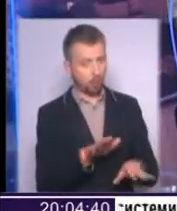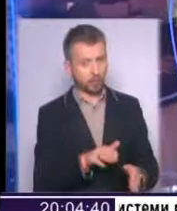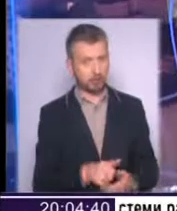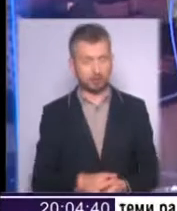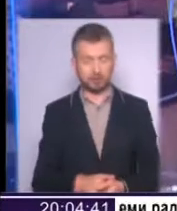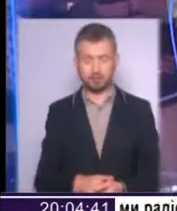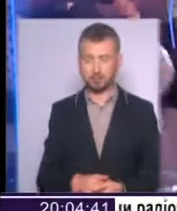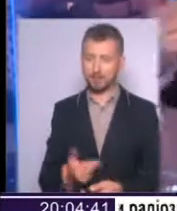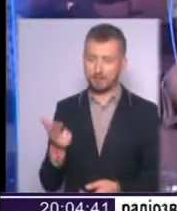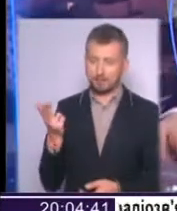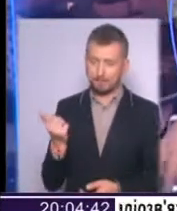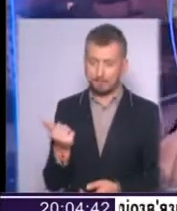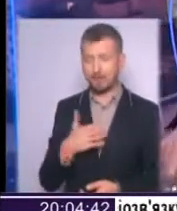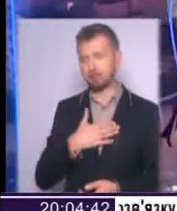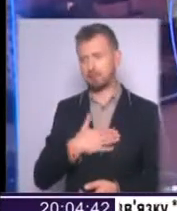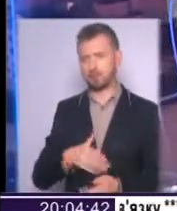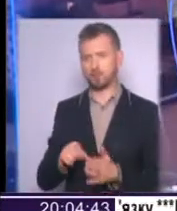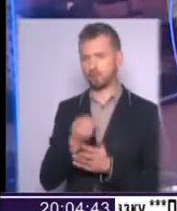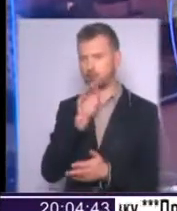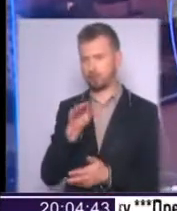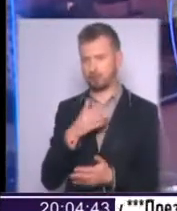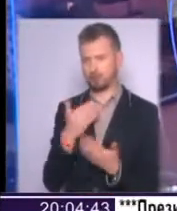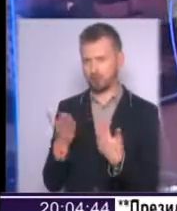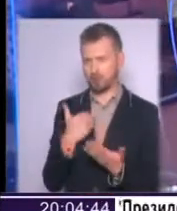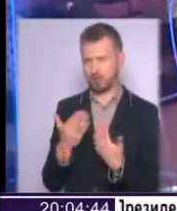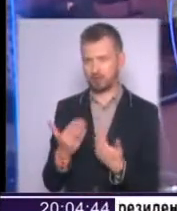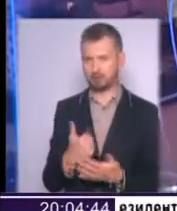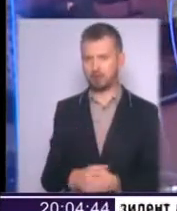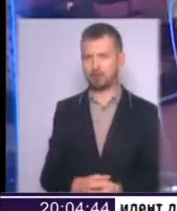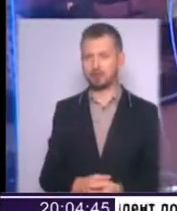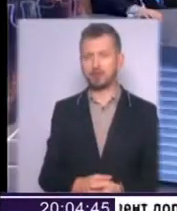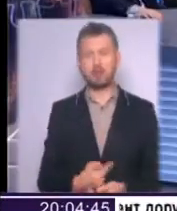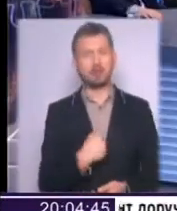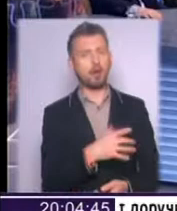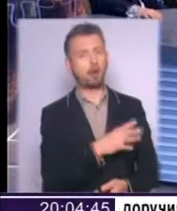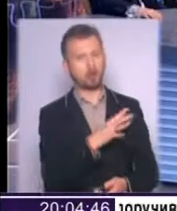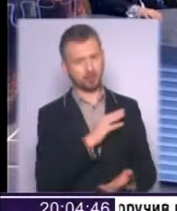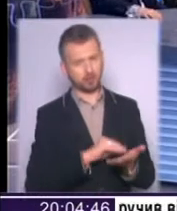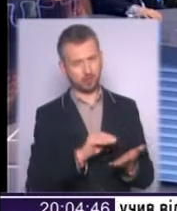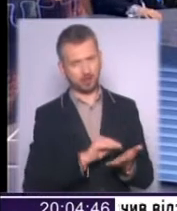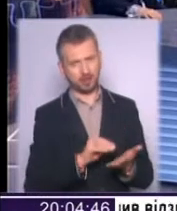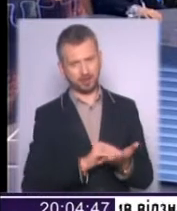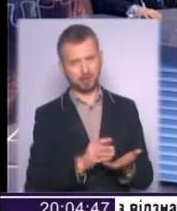от ви, приємно з професіоналом спілкуватися, звичайно. Я колишній журналіст,